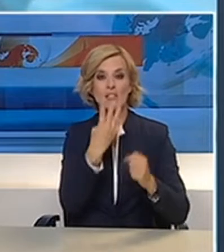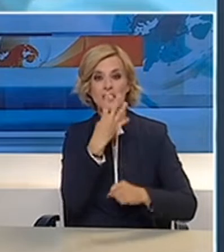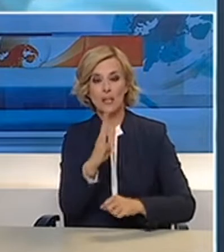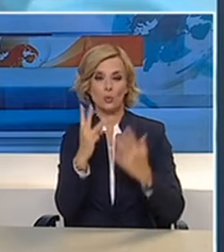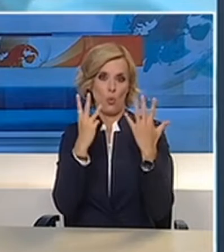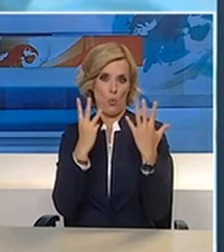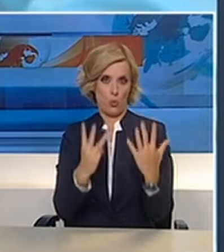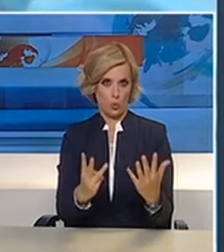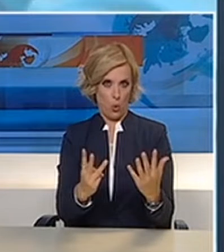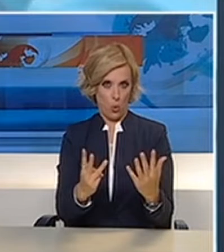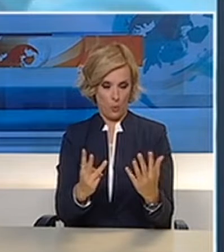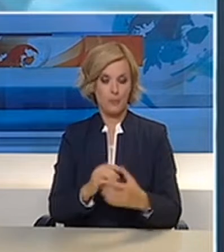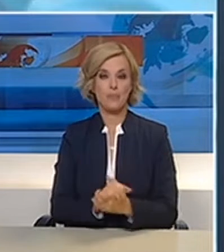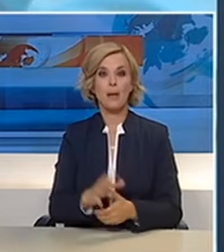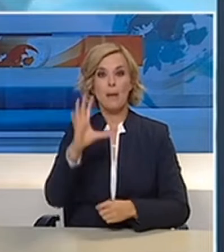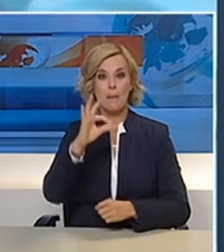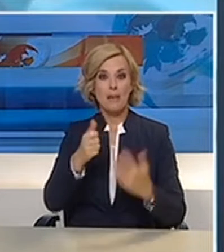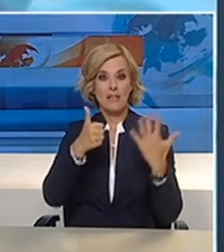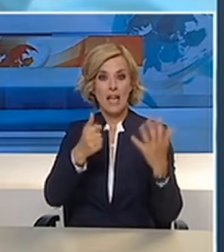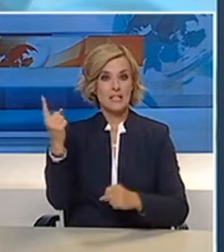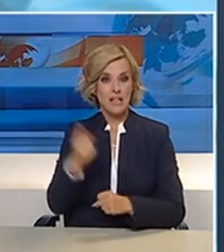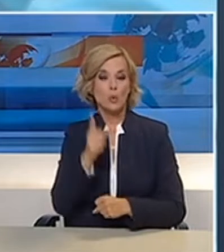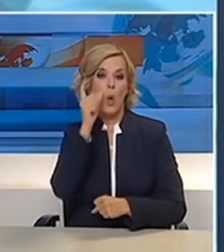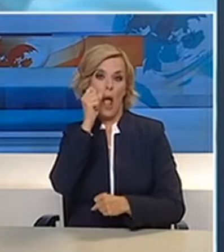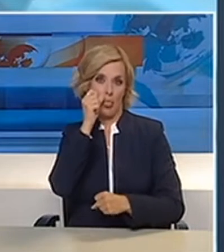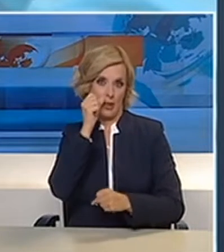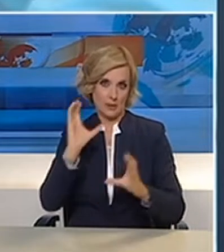2.408, εκ των οποίων το 56% αφορά άνδρες.